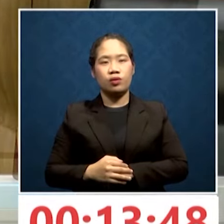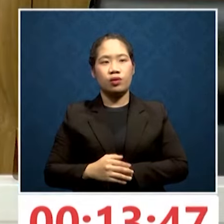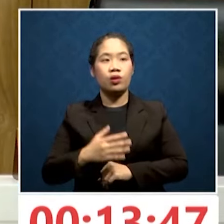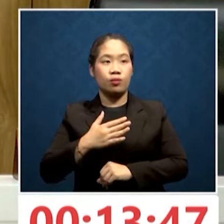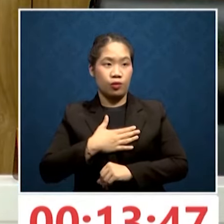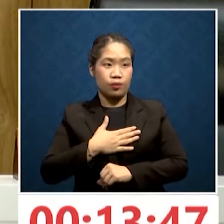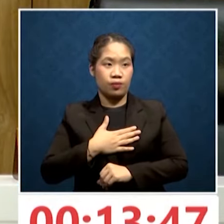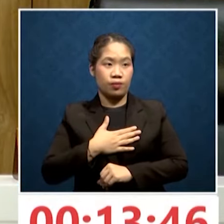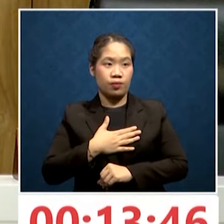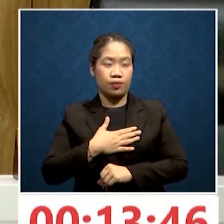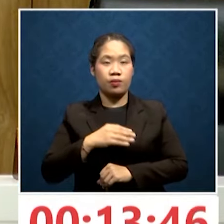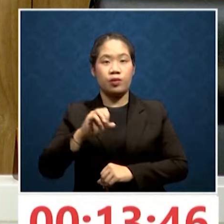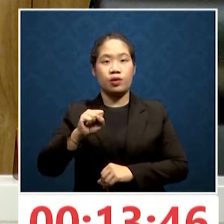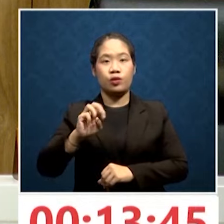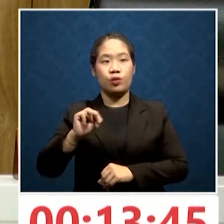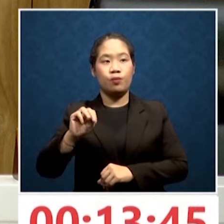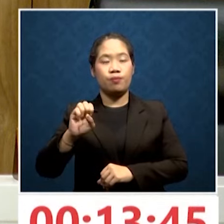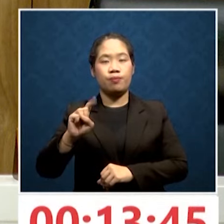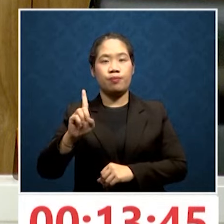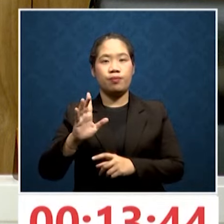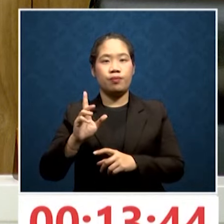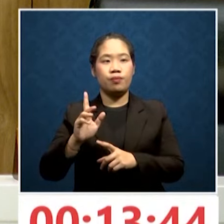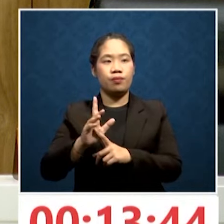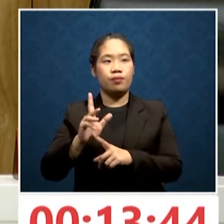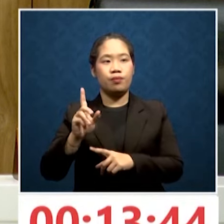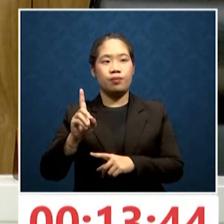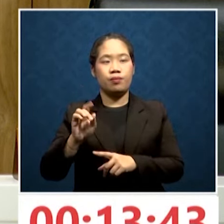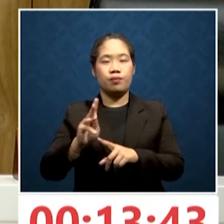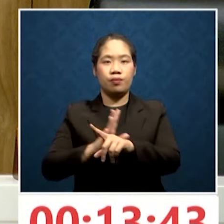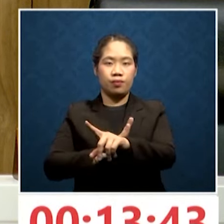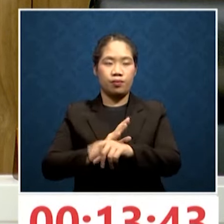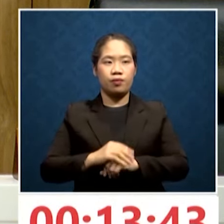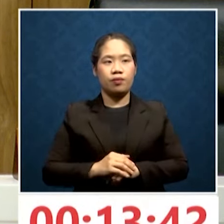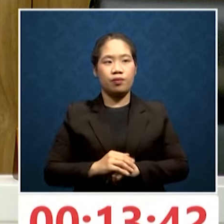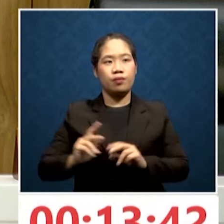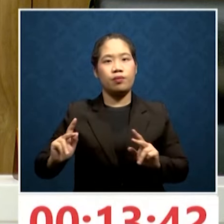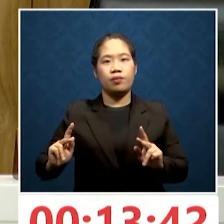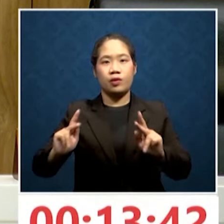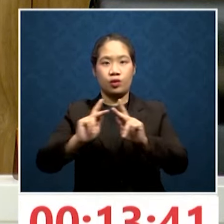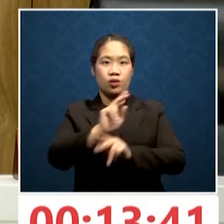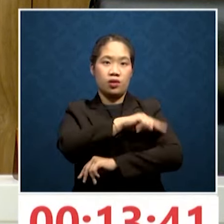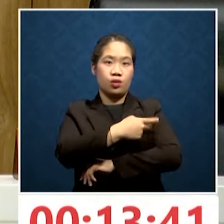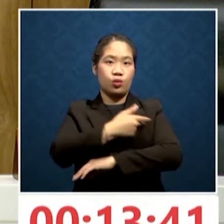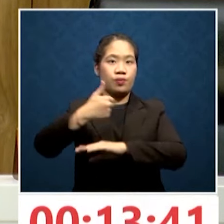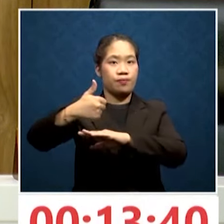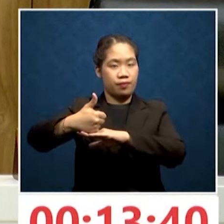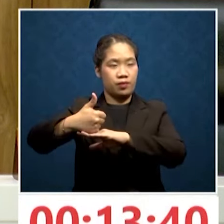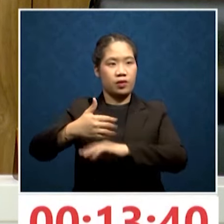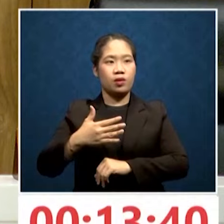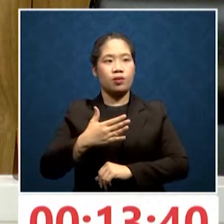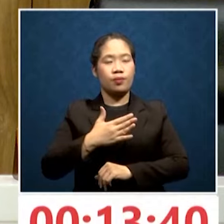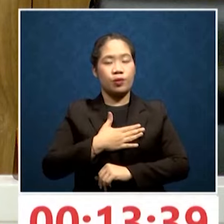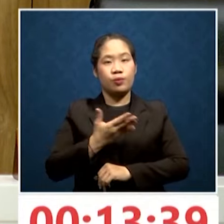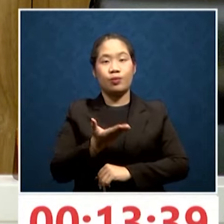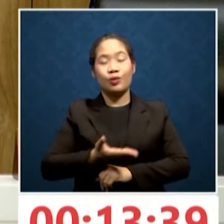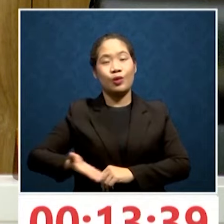มนายสมศักดิ์เทพสุทินรัฐมนตรีว่าการกระทรวงสาธารณสุขขออนุญาตท่าน